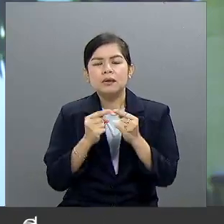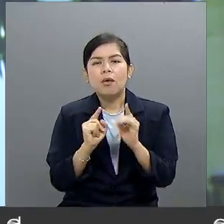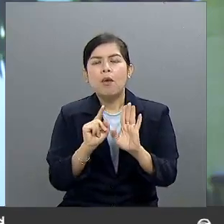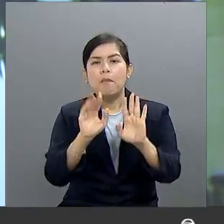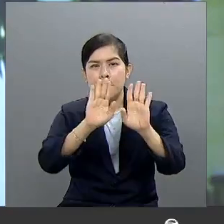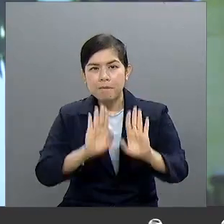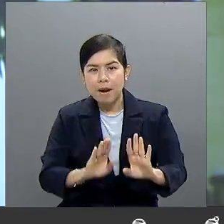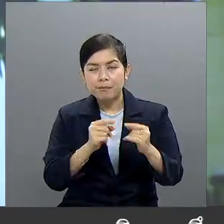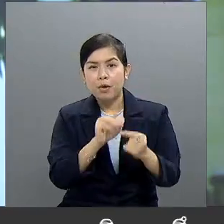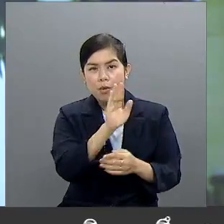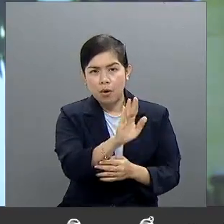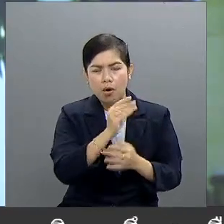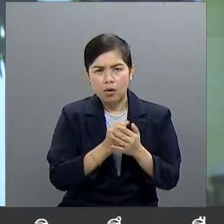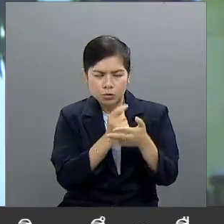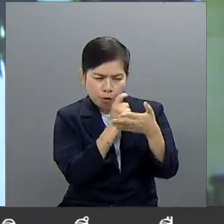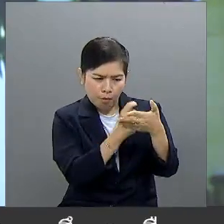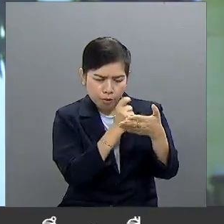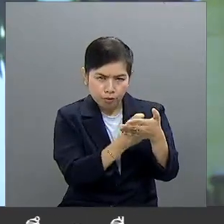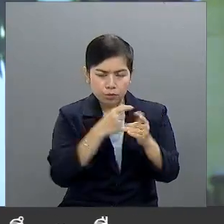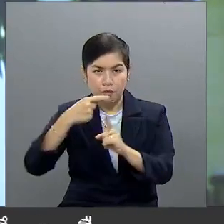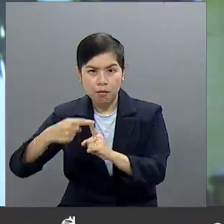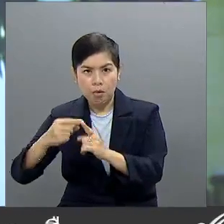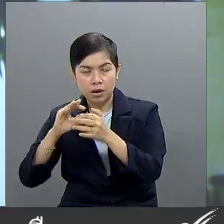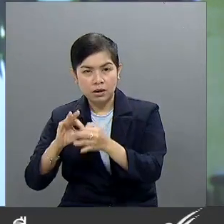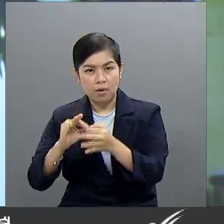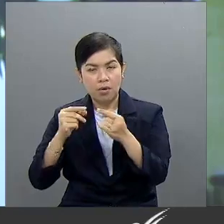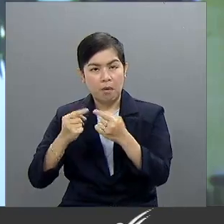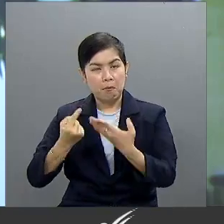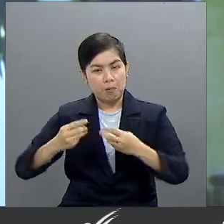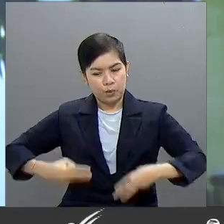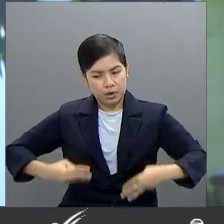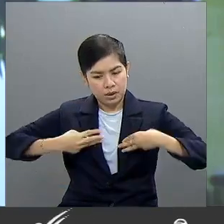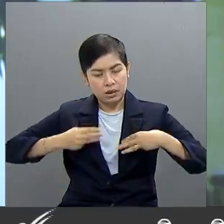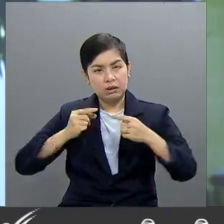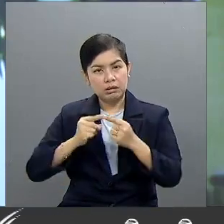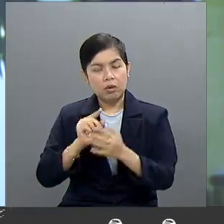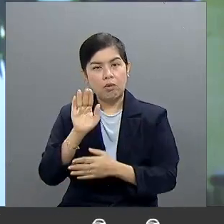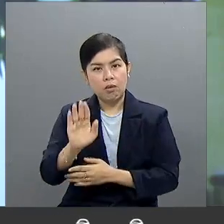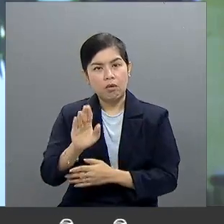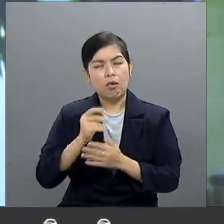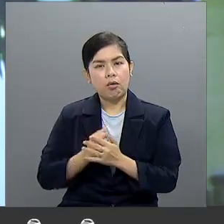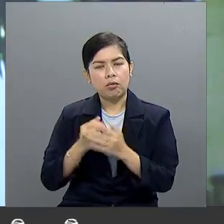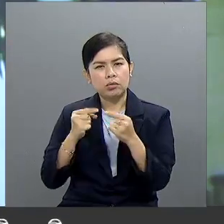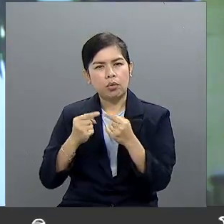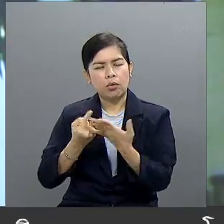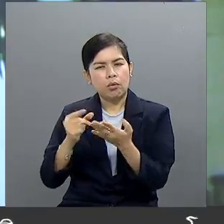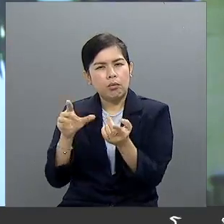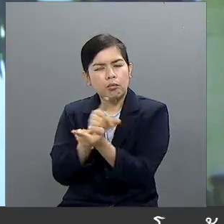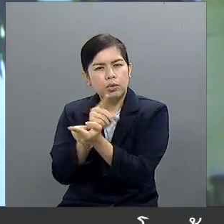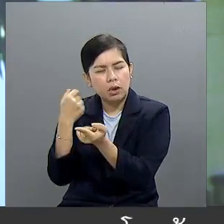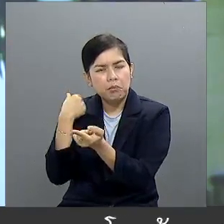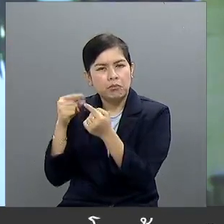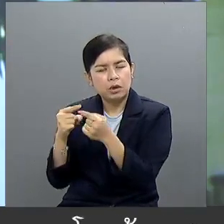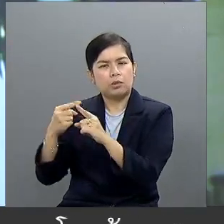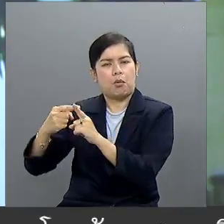ศาสตร์กับภูมิปัญญาในวิถีชีวิตเนี่ยก็มีความเกี่ยวข้องกันมีมาอย่างยาวนานแต่ว่าสุดท้ายแล้วเนี่ยอีกหนึ่งในการดูแลสุขภาพที่ดีเราทำ